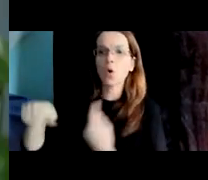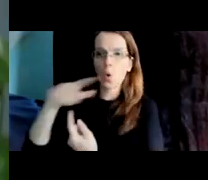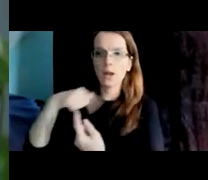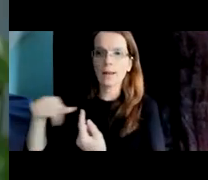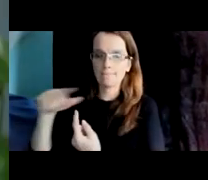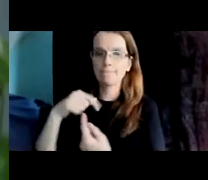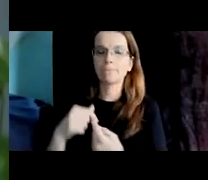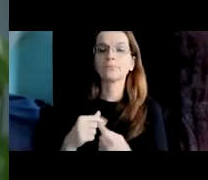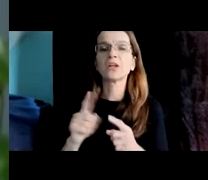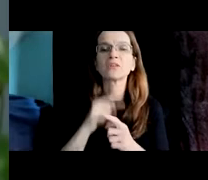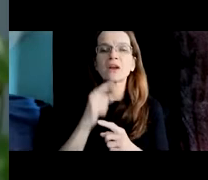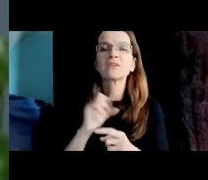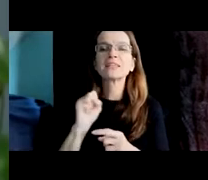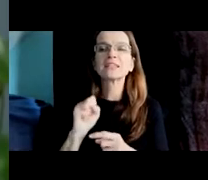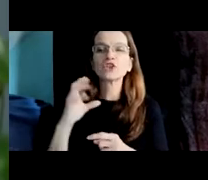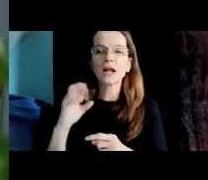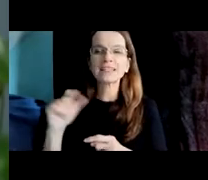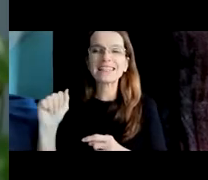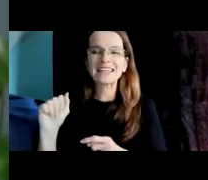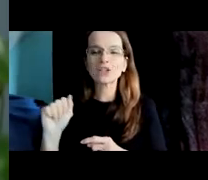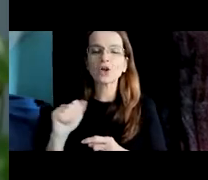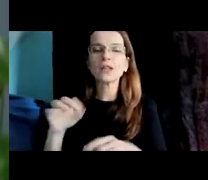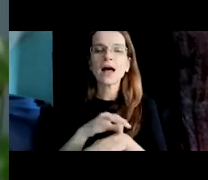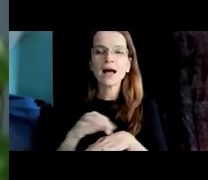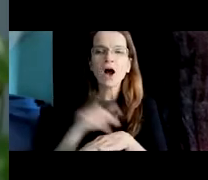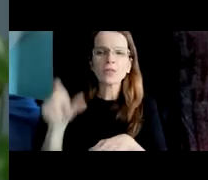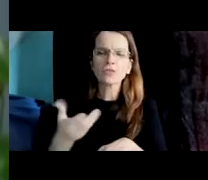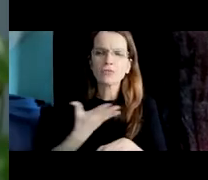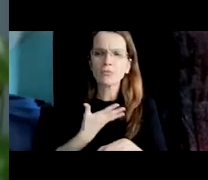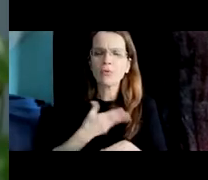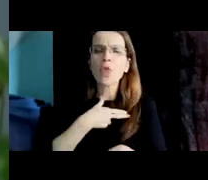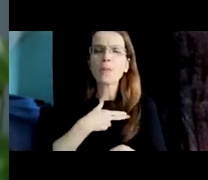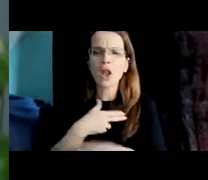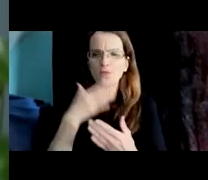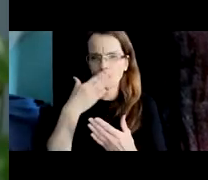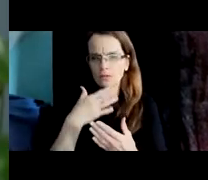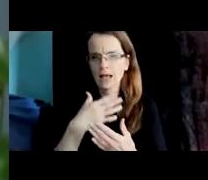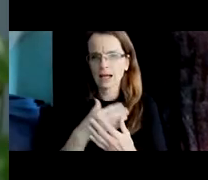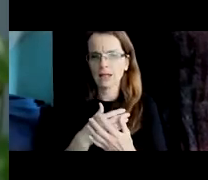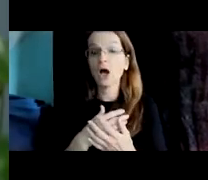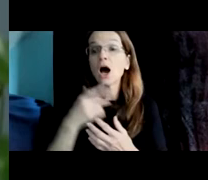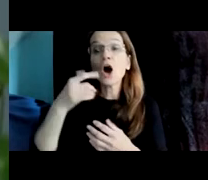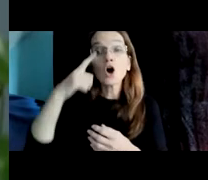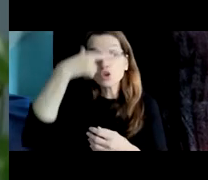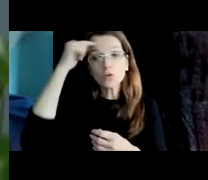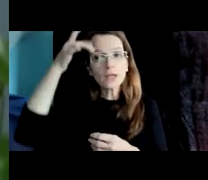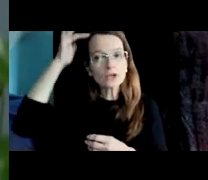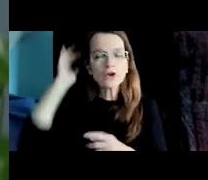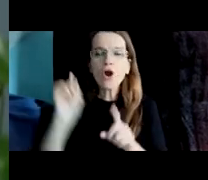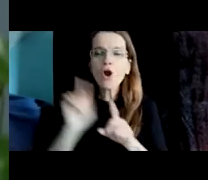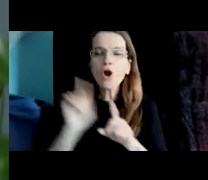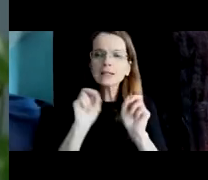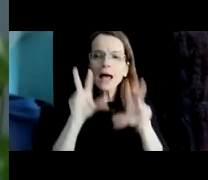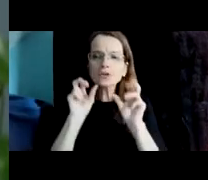pravi Sir Charles Sherrington, nevrofiziolog, Nobelovec, so človeški možgani začarane statve, na